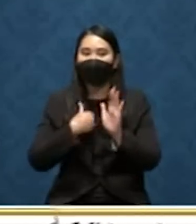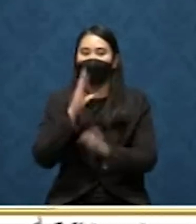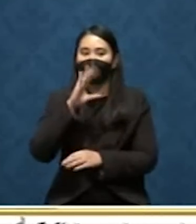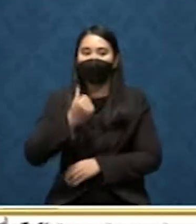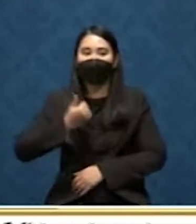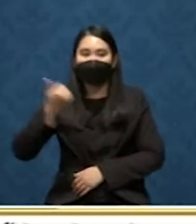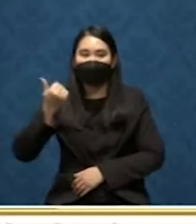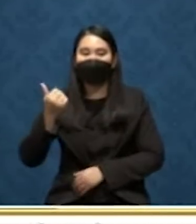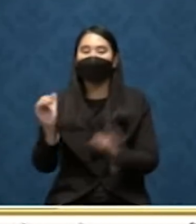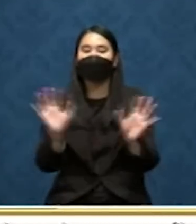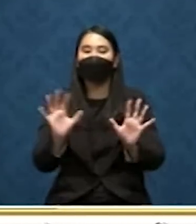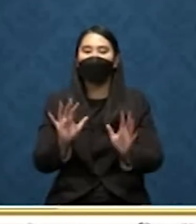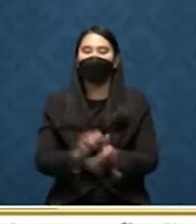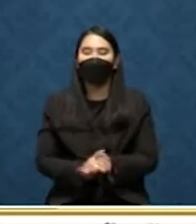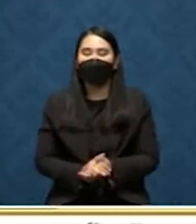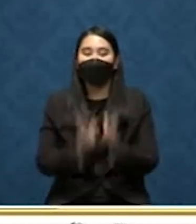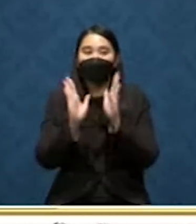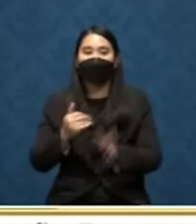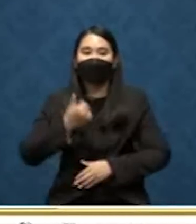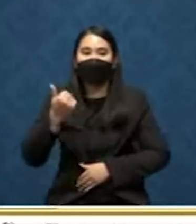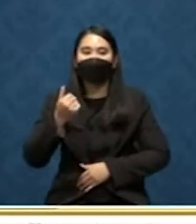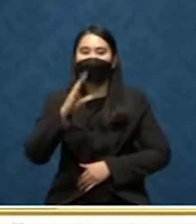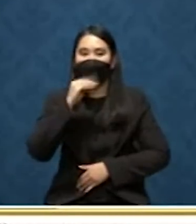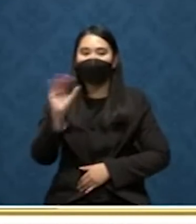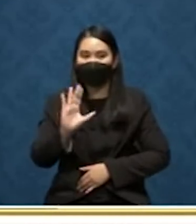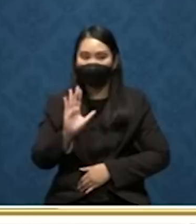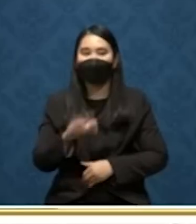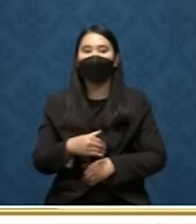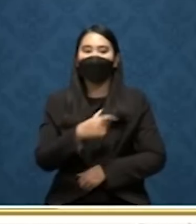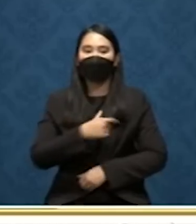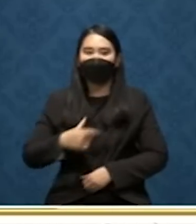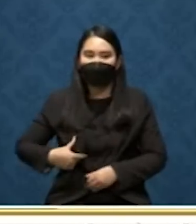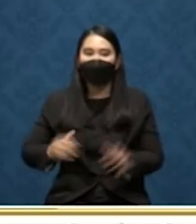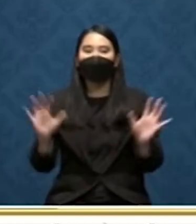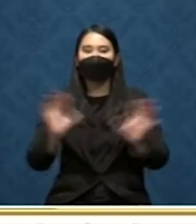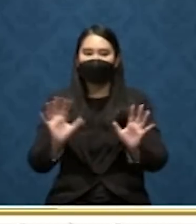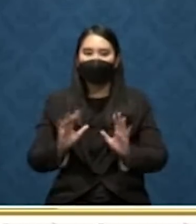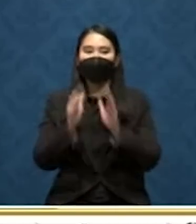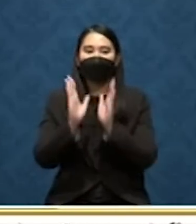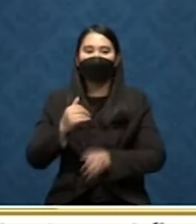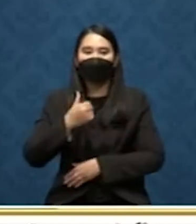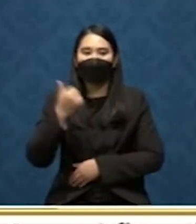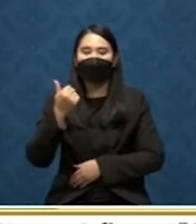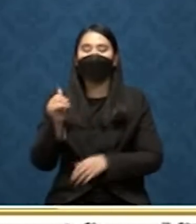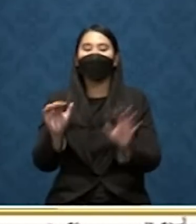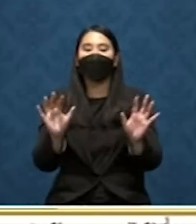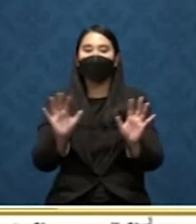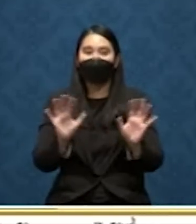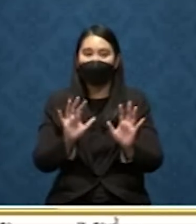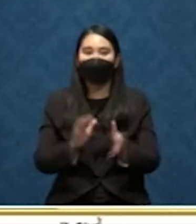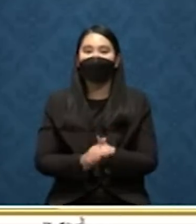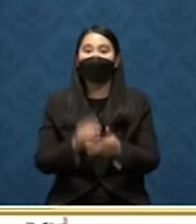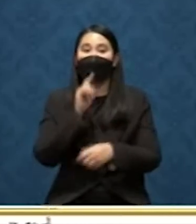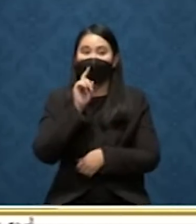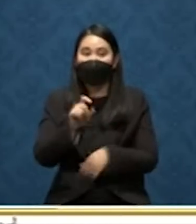ถึบุคคลภายนอกไม่เอ่ยถงสถาบันพระมากษัทและบุคคลภายนอก โยไม่จำเป็นถามวาม